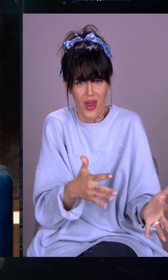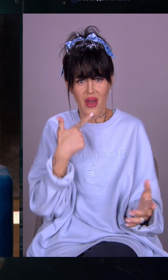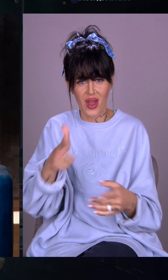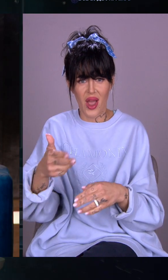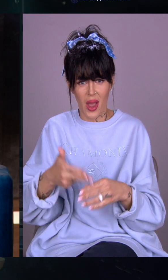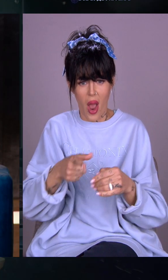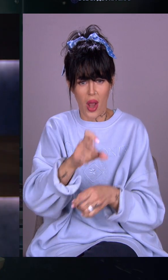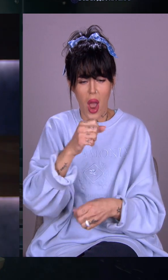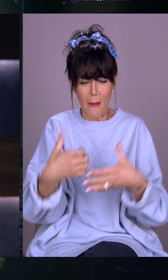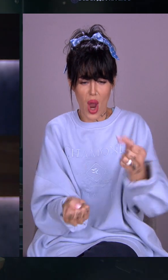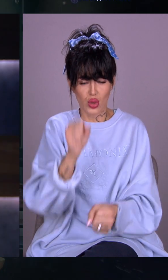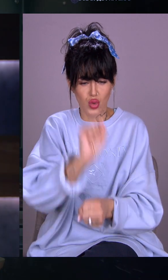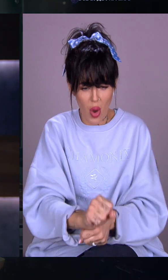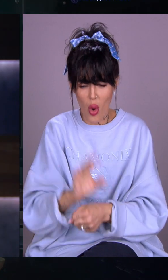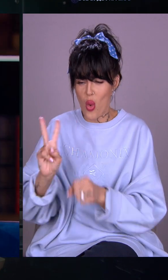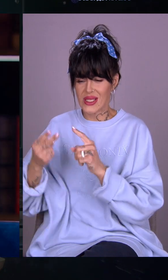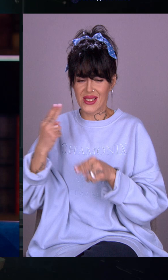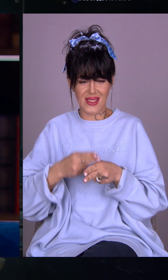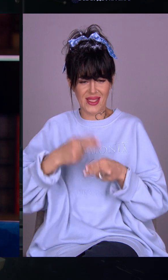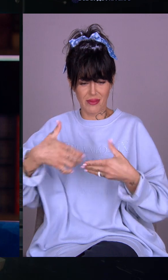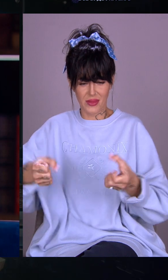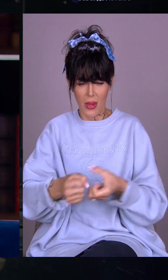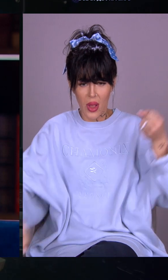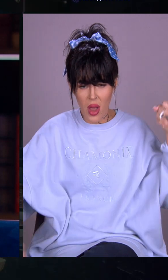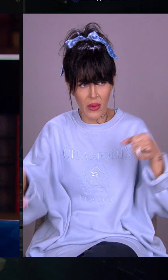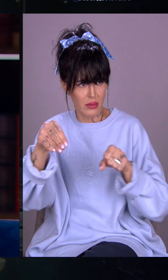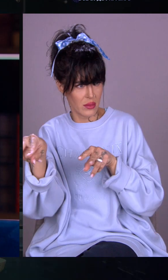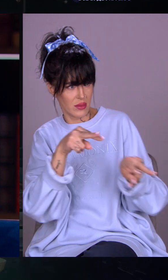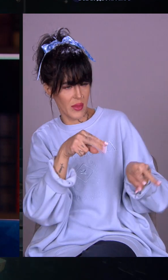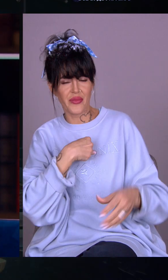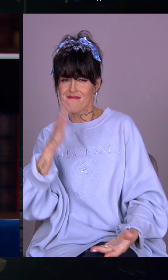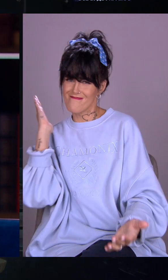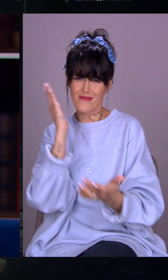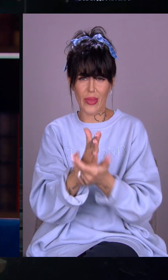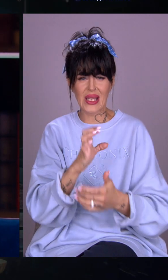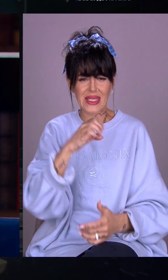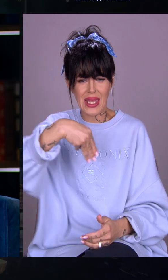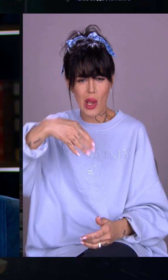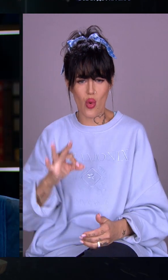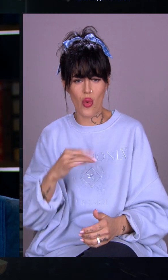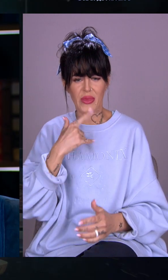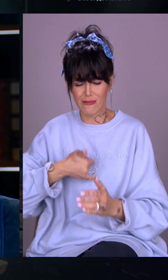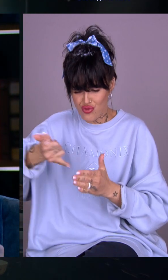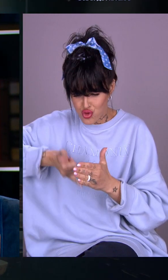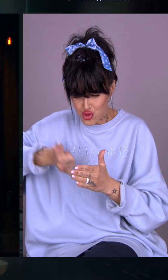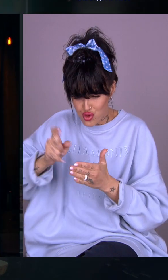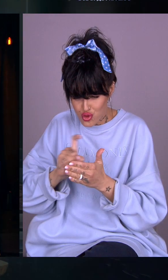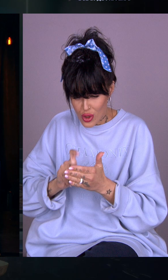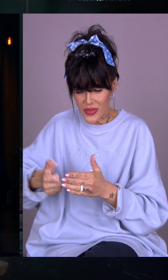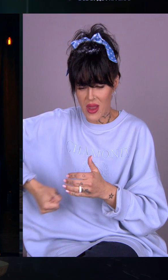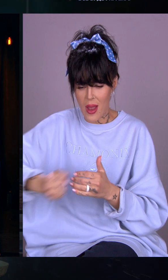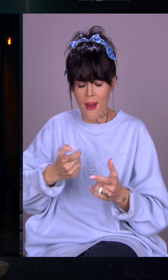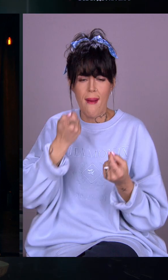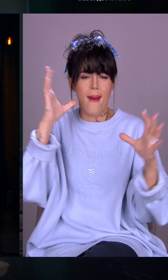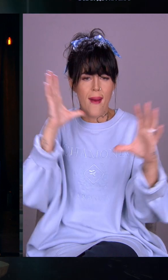монтировкою, біжить його лупашить. Коротше, ми потім на СТО нас завезли, приварили нам пацани, взагалі безплатно, приварили нам речах. Ну, ми доїхали, передали. Ми доїхали,